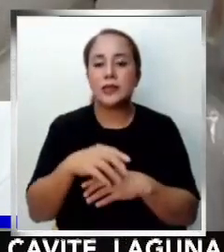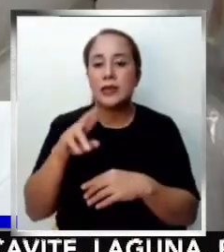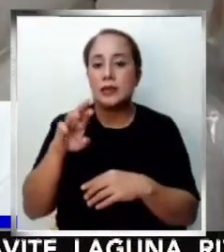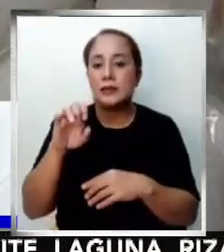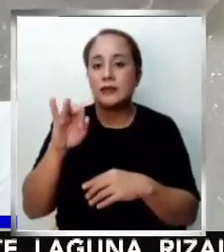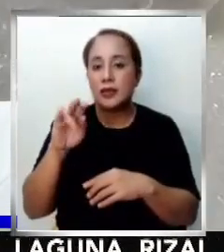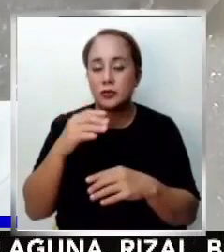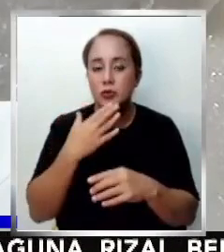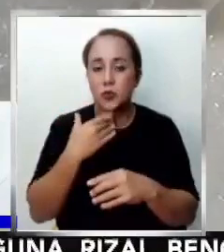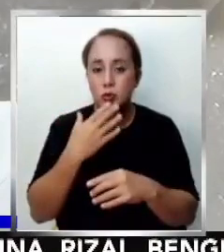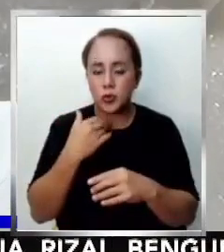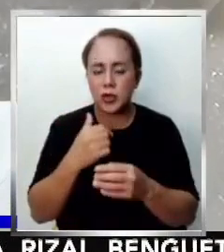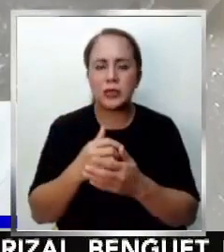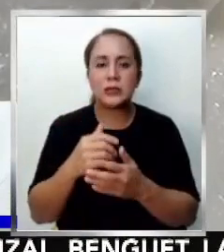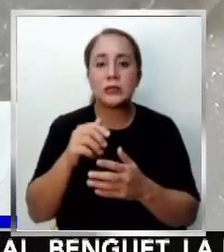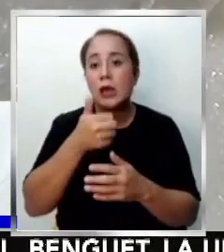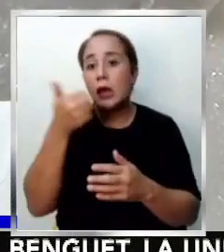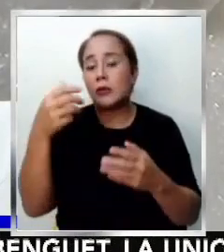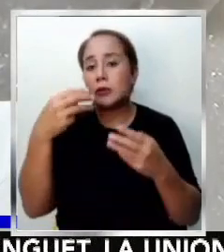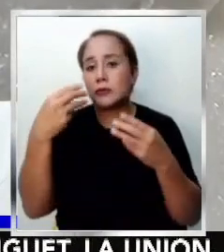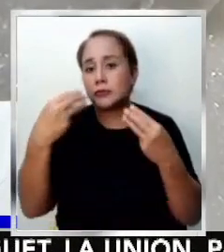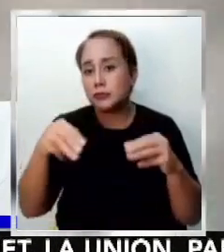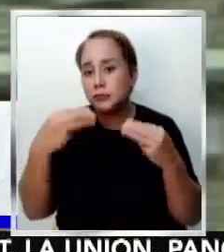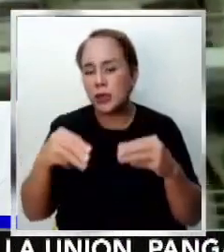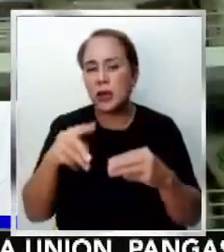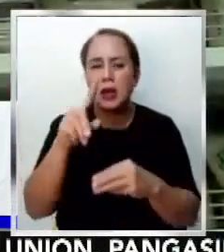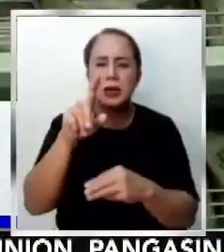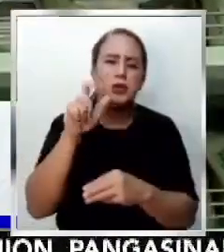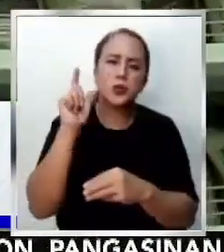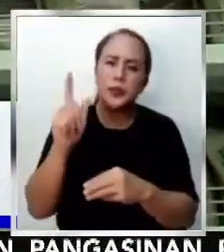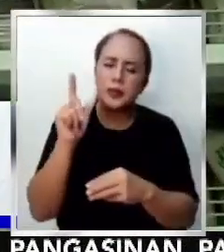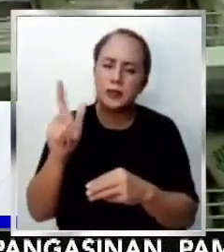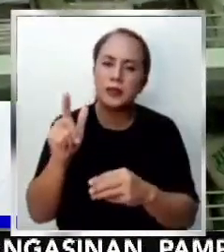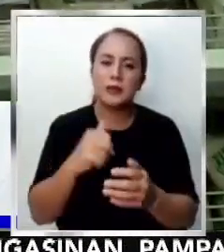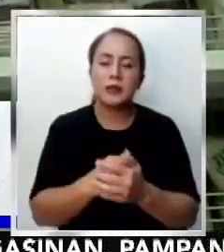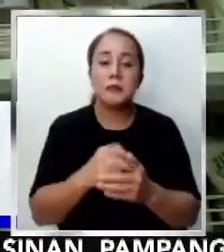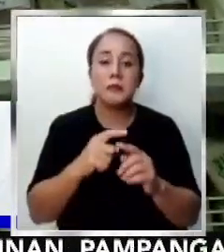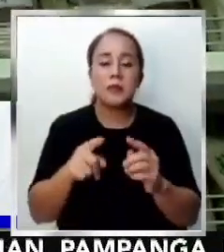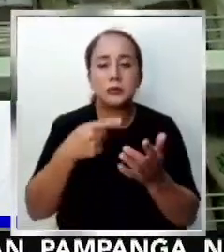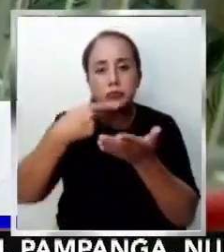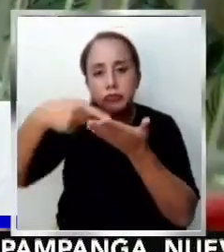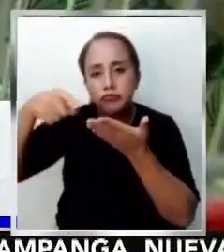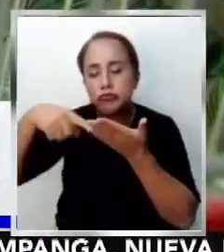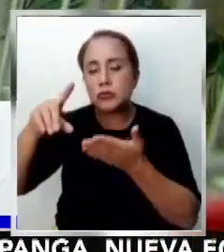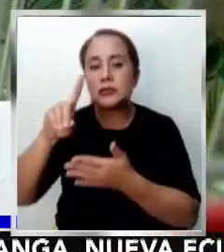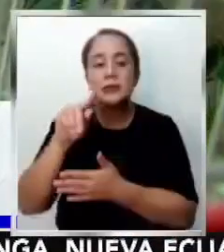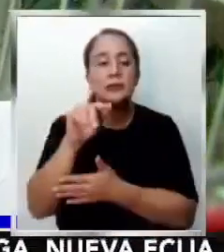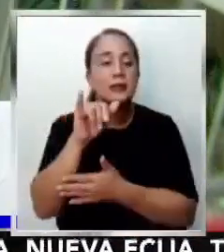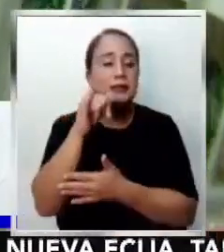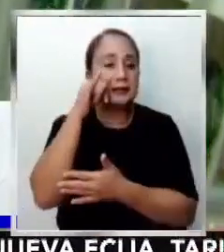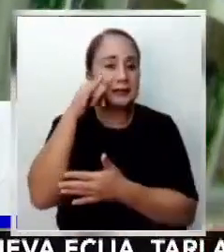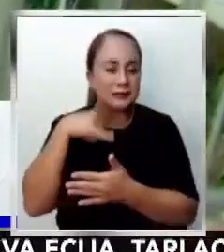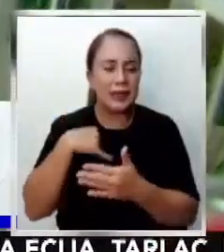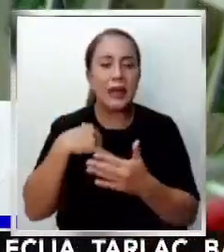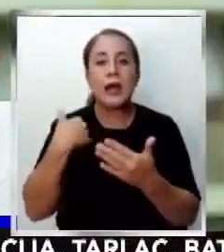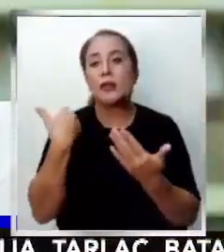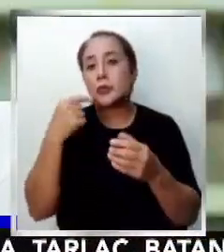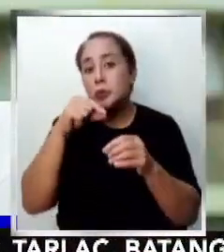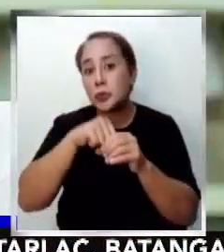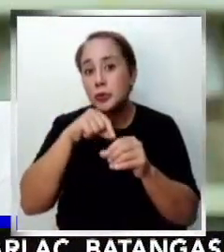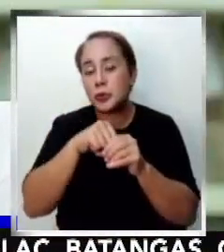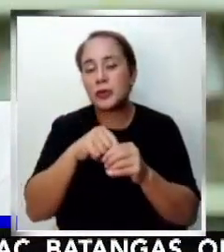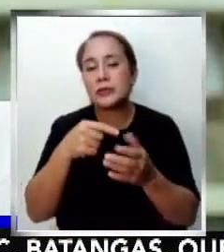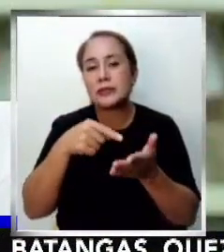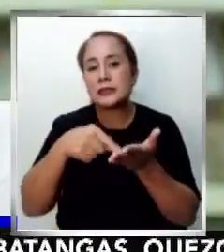palengke, umaabot pa hanggang 120 pesos kada kilo. Pero sa pag-iikot ng DTI kahapon, may ilang supermarket ang nagbebenta na ng